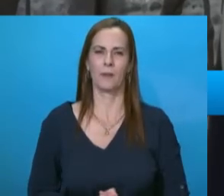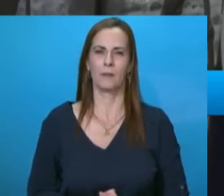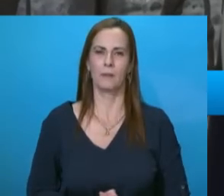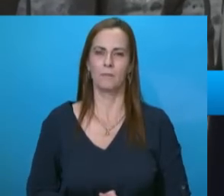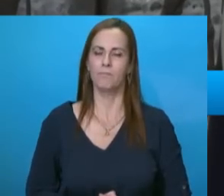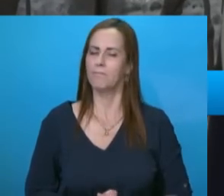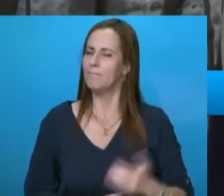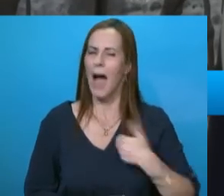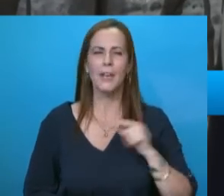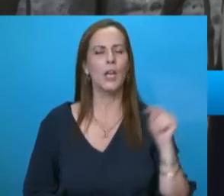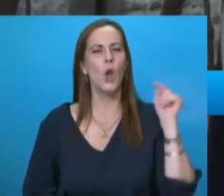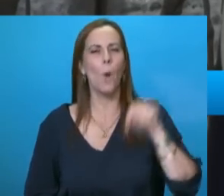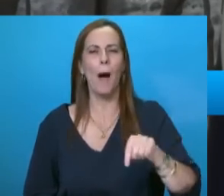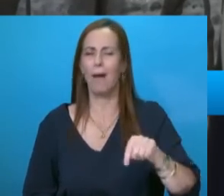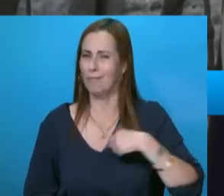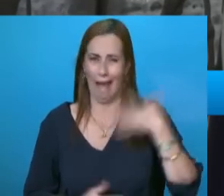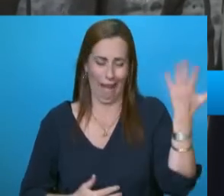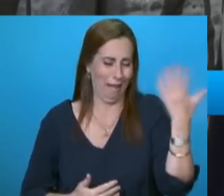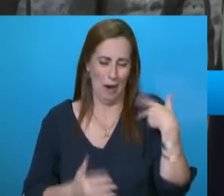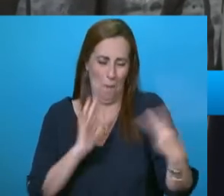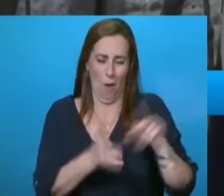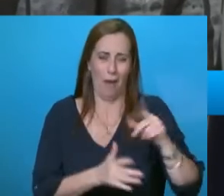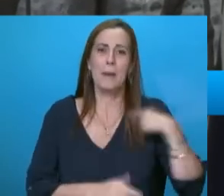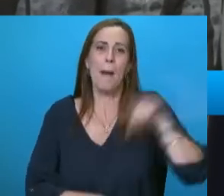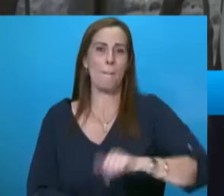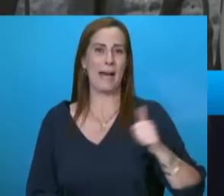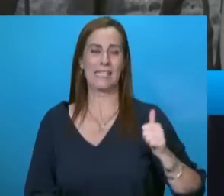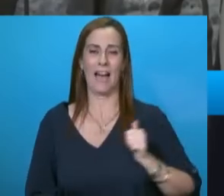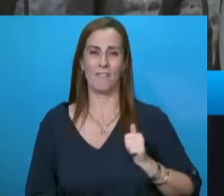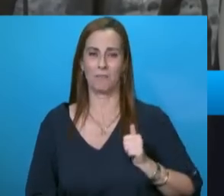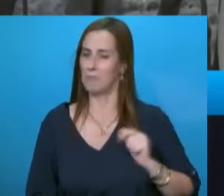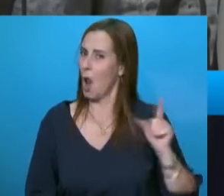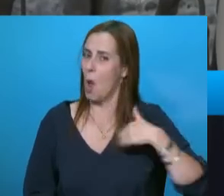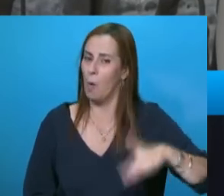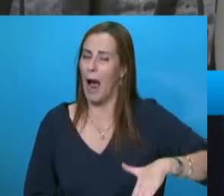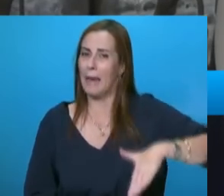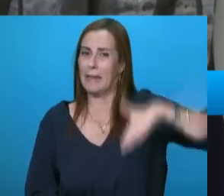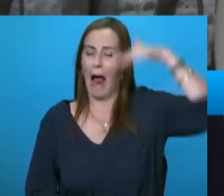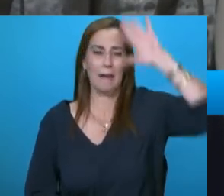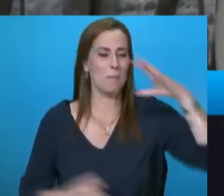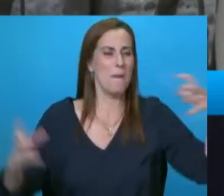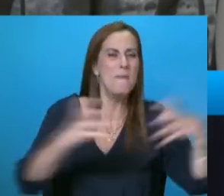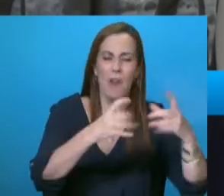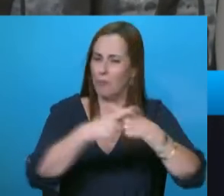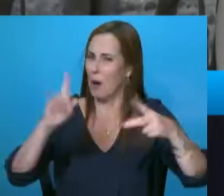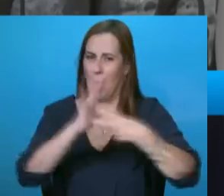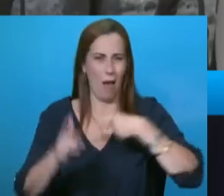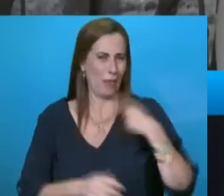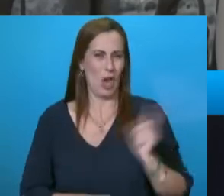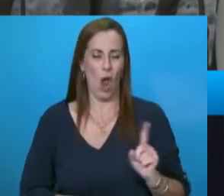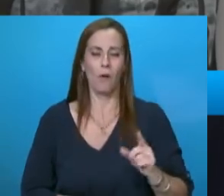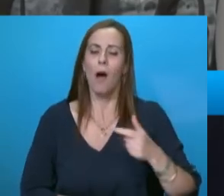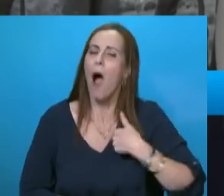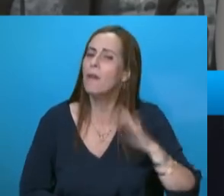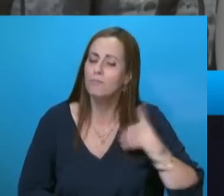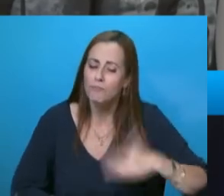מכובדיי, אינני בא מעשייה פוליטית, אלא מעשייה ביטחונית. לא גדלתי בערוגה מפלגתית כזו או אחרת, אלא